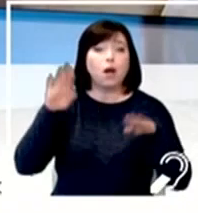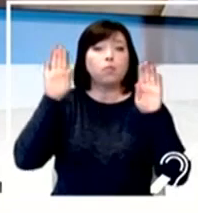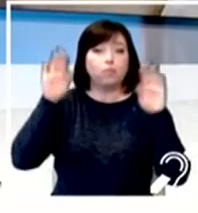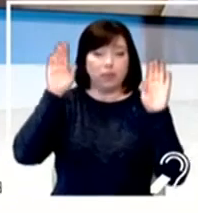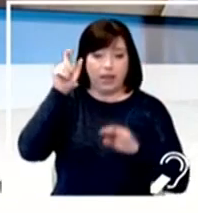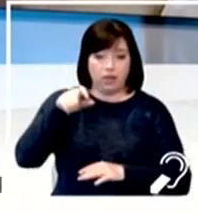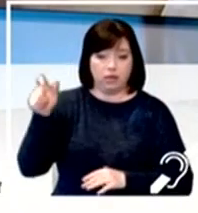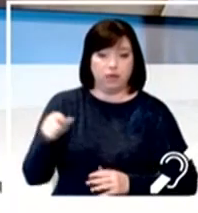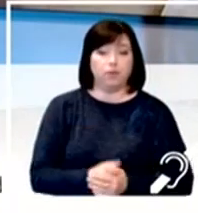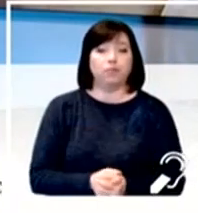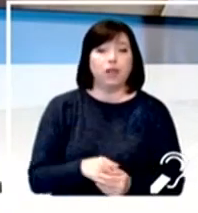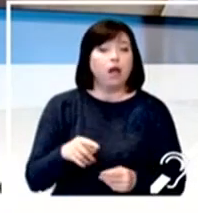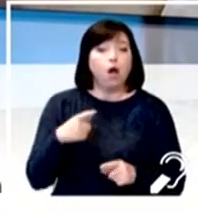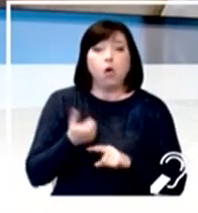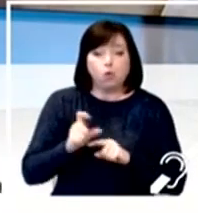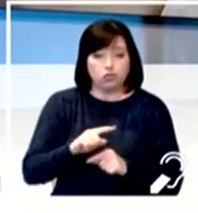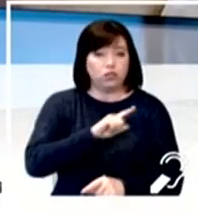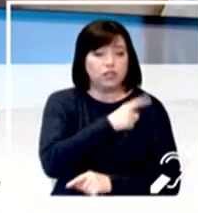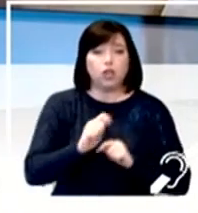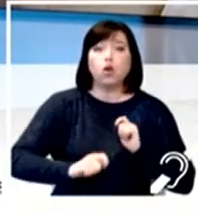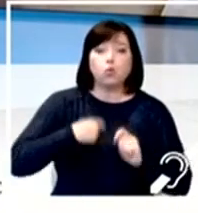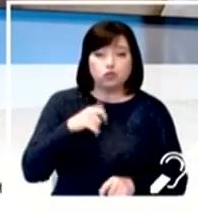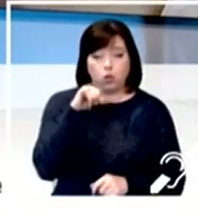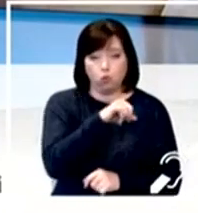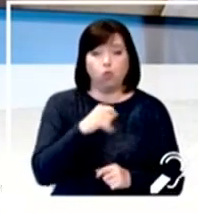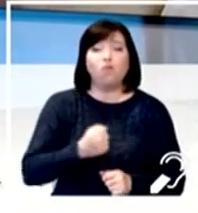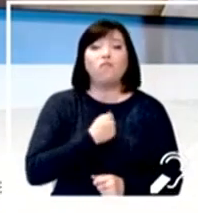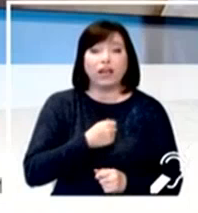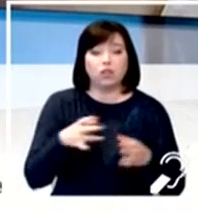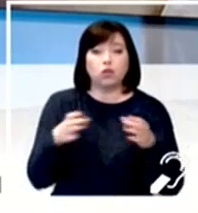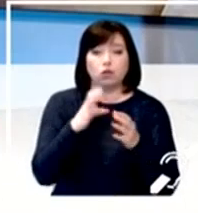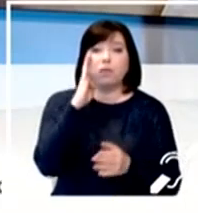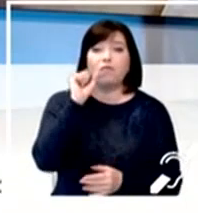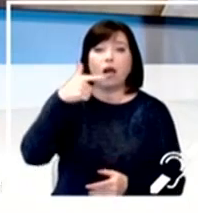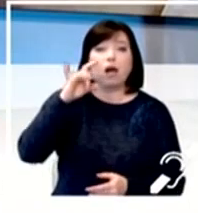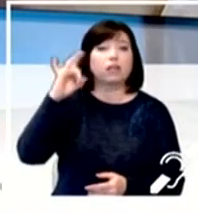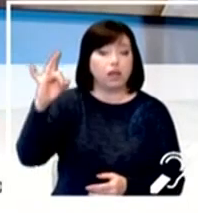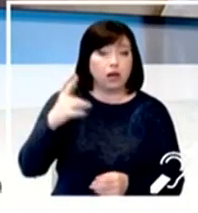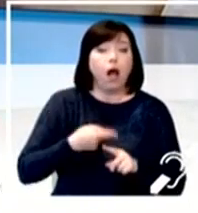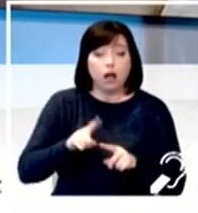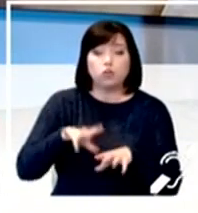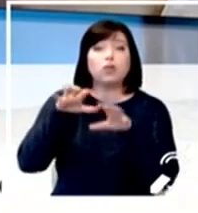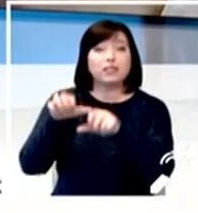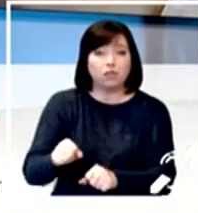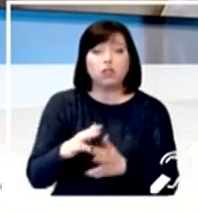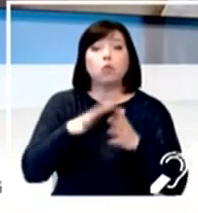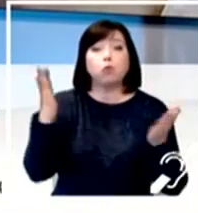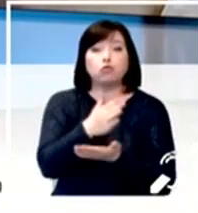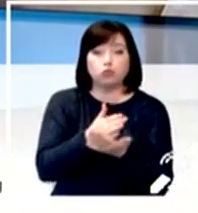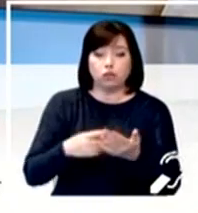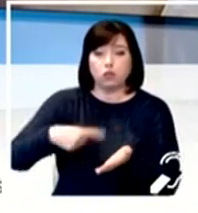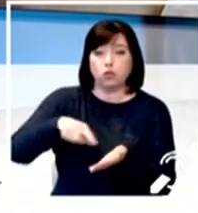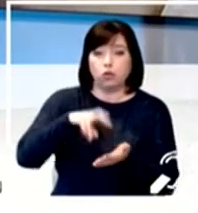de prizonieri. Pierderi importante ar fi suferit și grupul de mercenari ruși Wagner, care ocupă cea mai mare parte a orașului